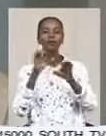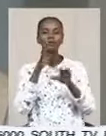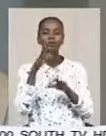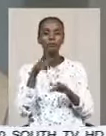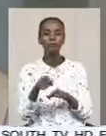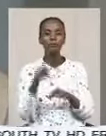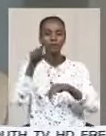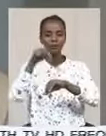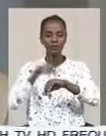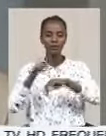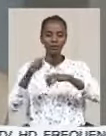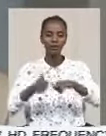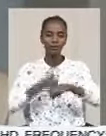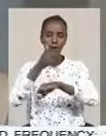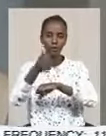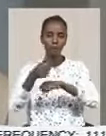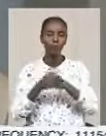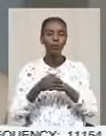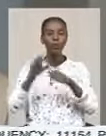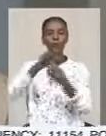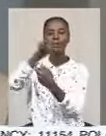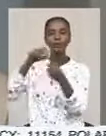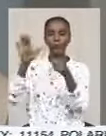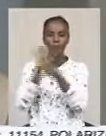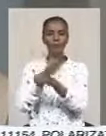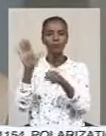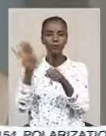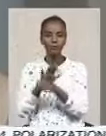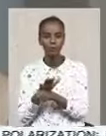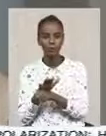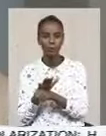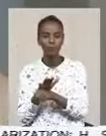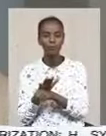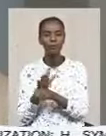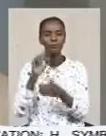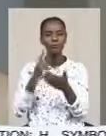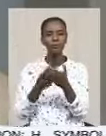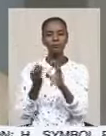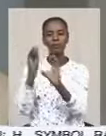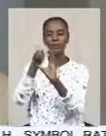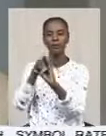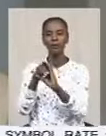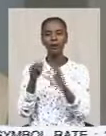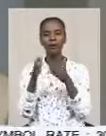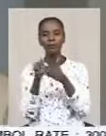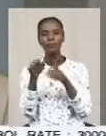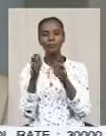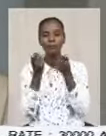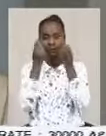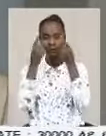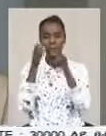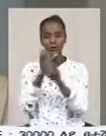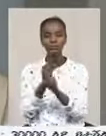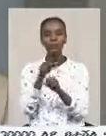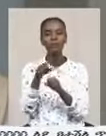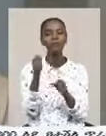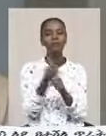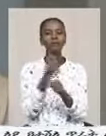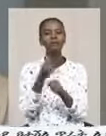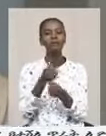ጊዜ ተሸጋግሮ ወረዳው ሙሉ በሙሉ በመረጃ ስርዓት ውስጥ የሚገባበት አመራሩ በዚህ ላይ ግንዛቤ ይዞ ይህ ስራ